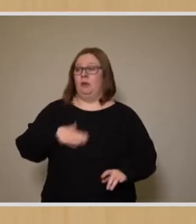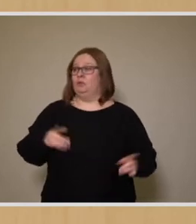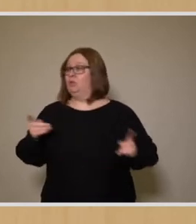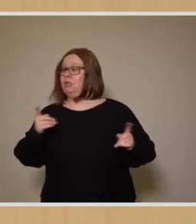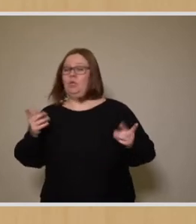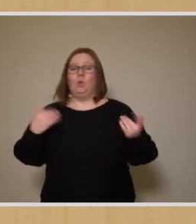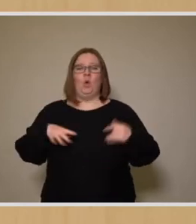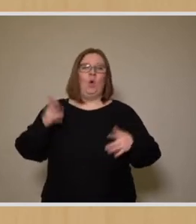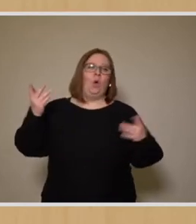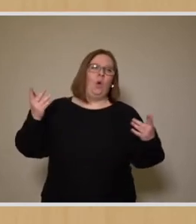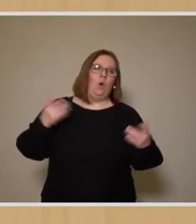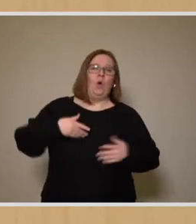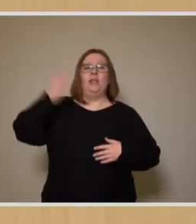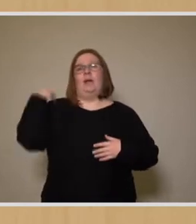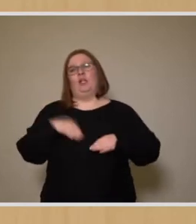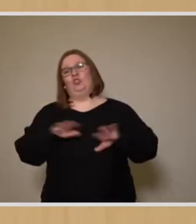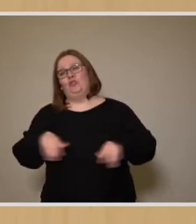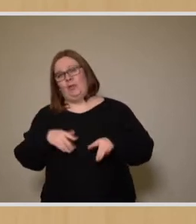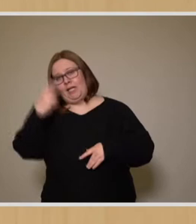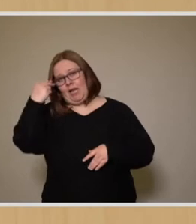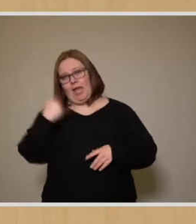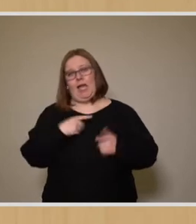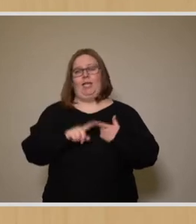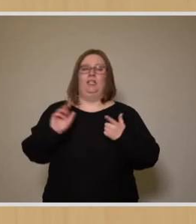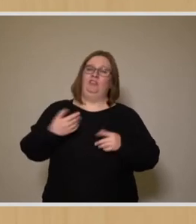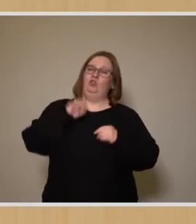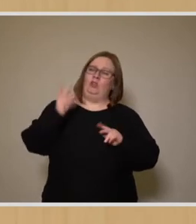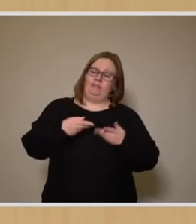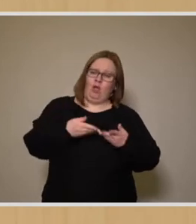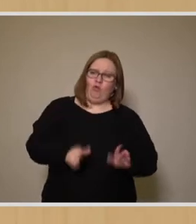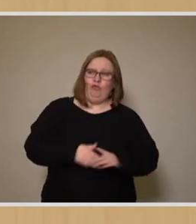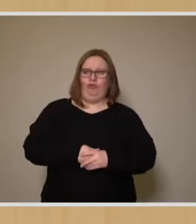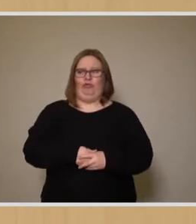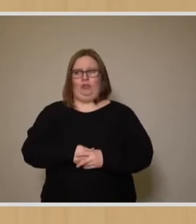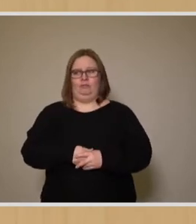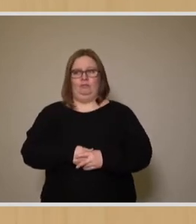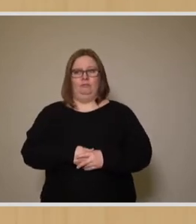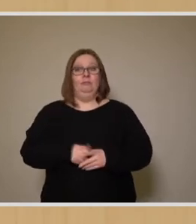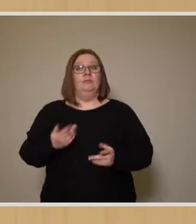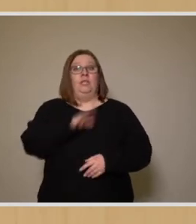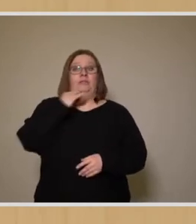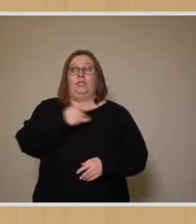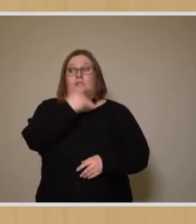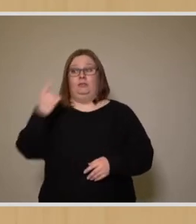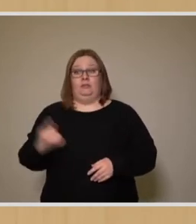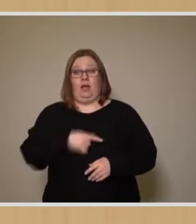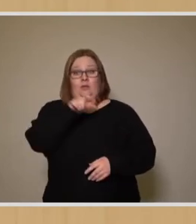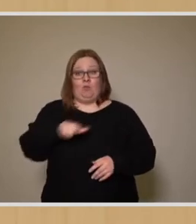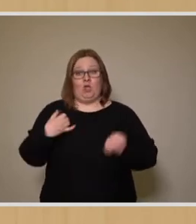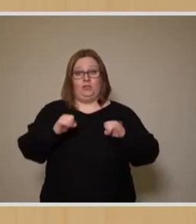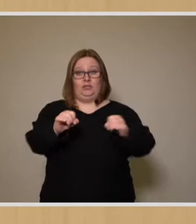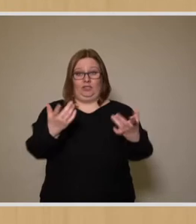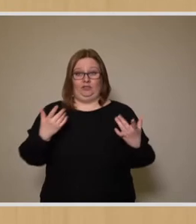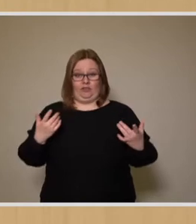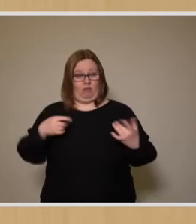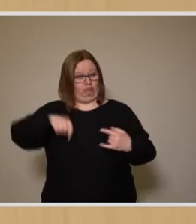man Aussagen wie, da habe ich schwimmen gelernt, das sollte wieder öffnen. Seit vielen Jahren ist die Bürgerinitiative, die heute